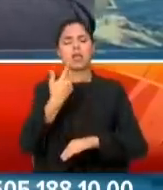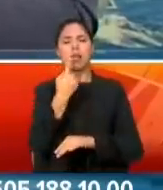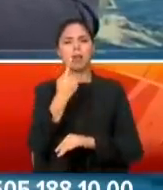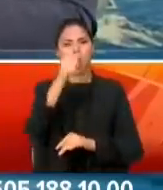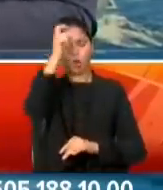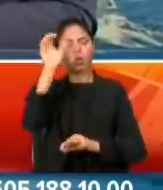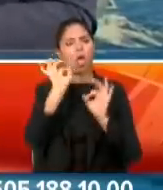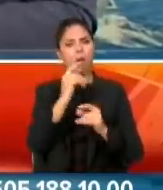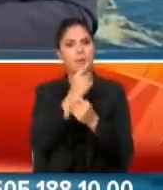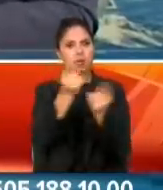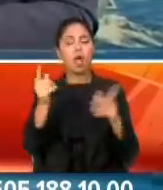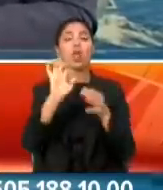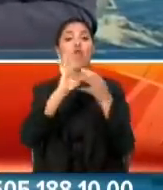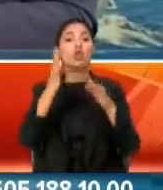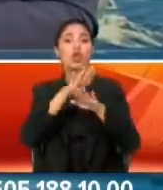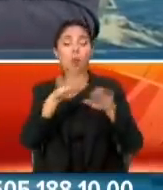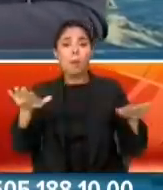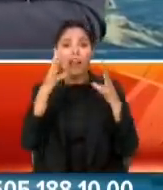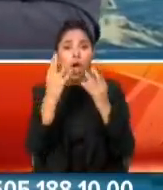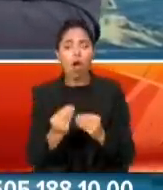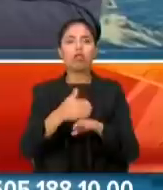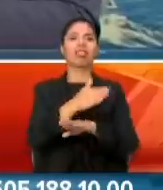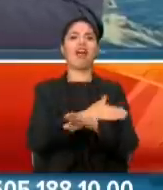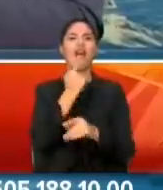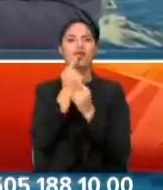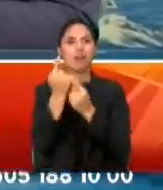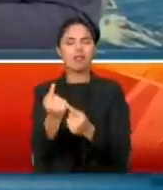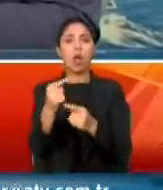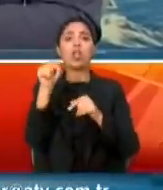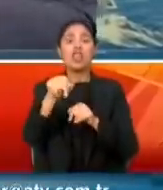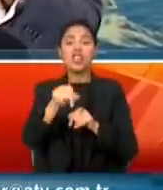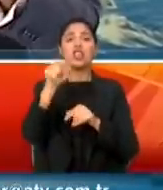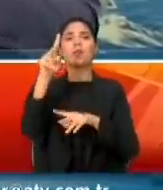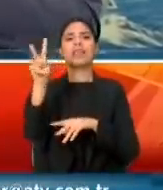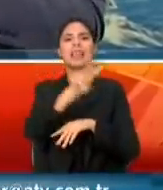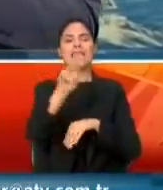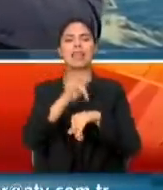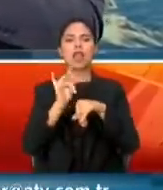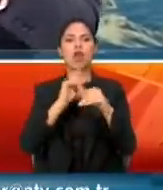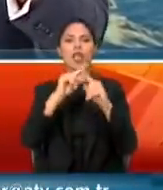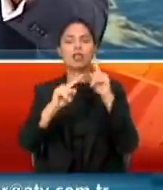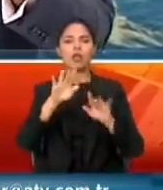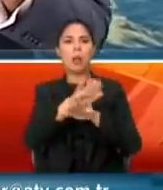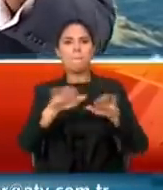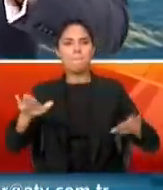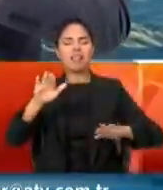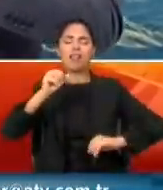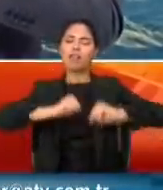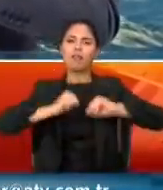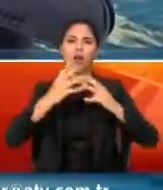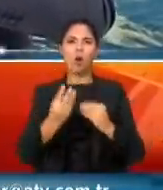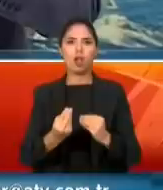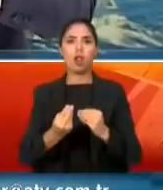Türkiye. Çözümün masa olduğunu iletmişti muhataplarına. Geldiğimiz noktada iki ülke diplomasi masasında kozlarını ortaya dökecek.